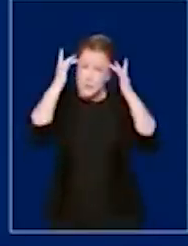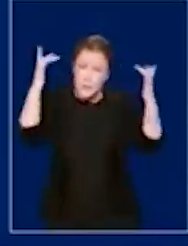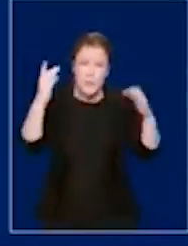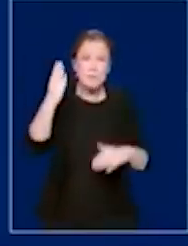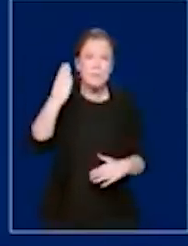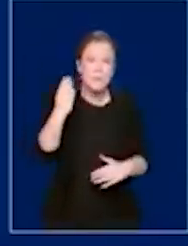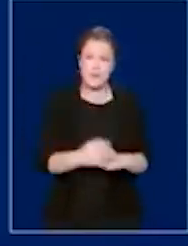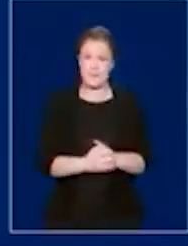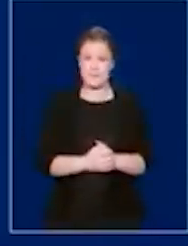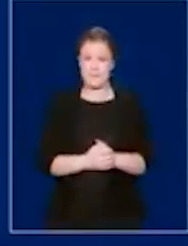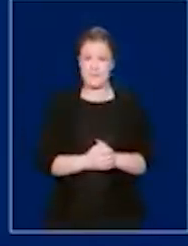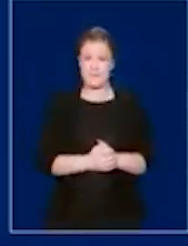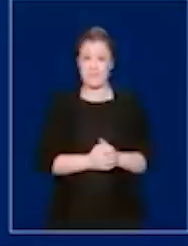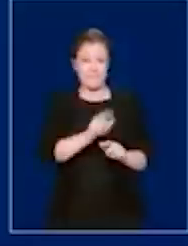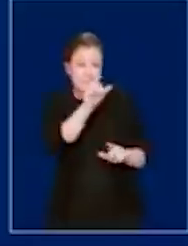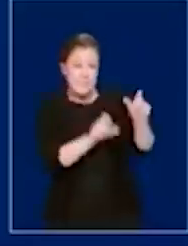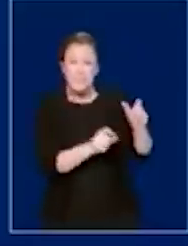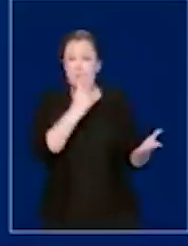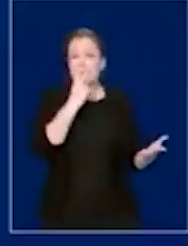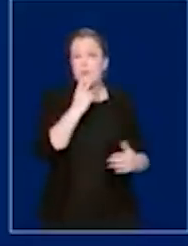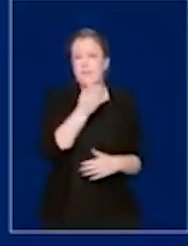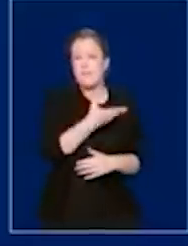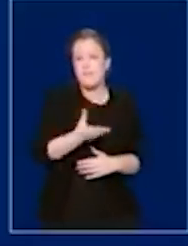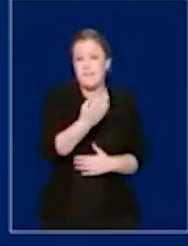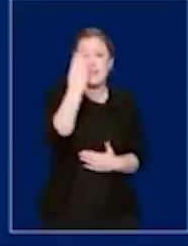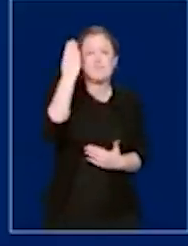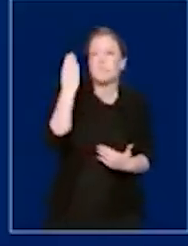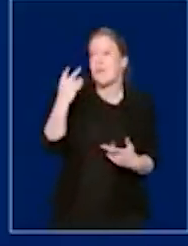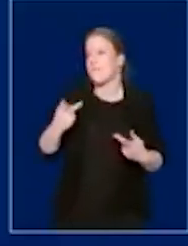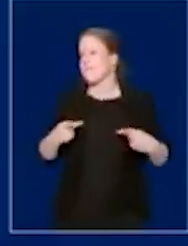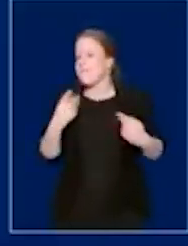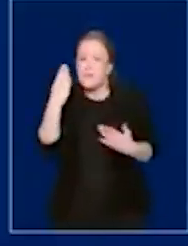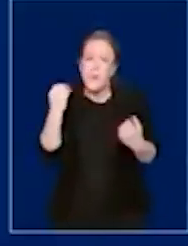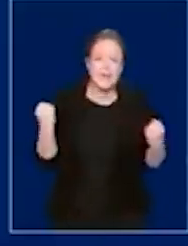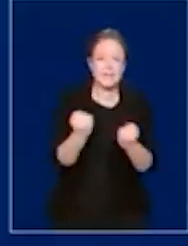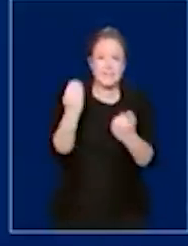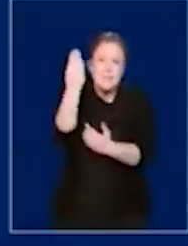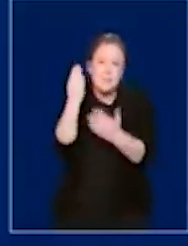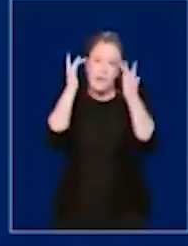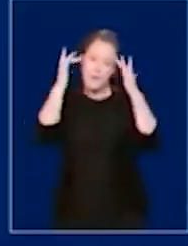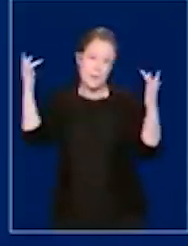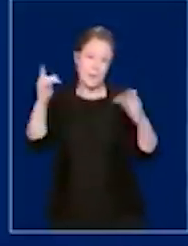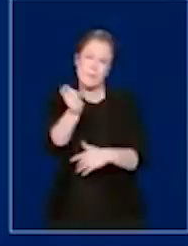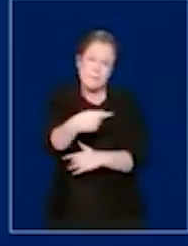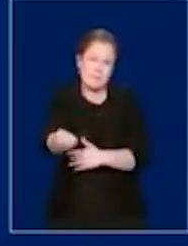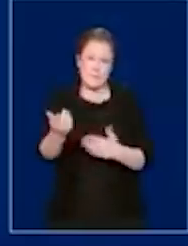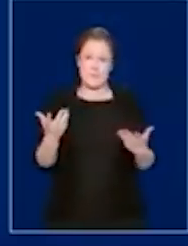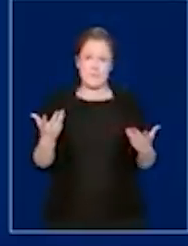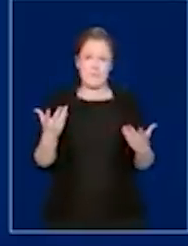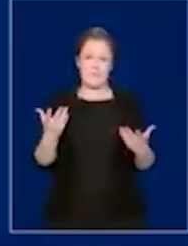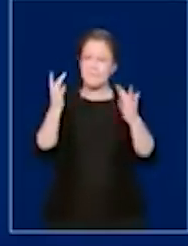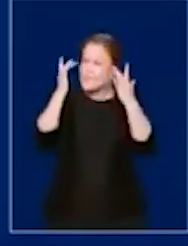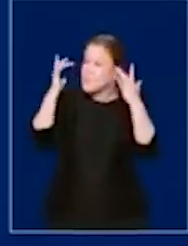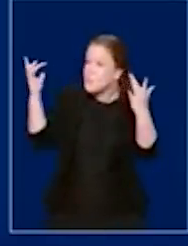avoir une vie si je peux dire est des activités au maximum et la culture est essentielle à notre vie de citoyennes